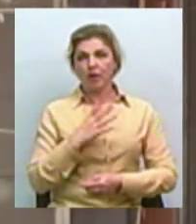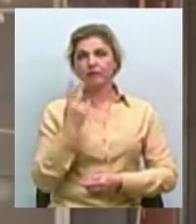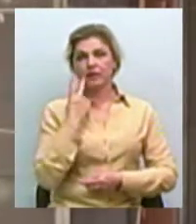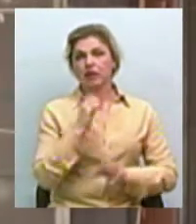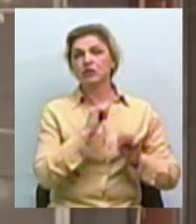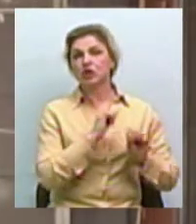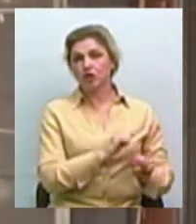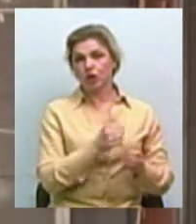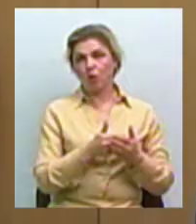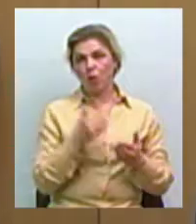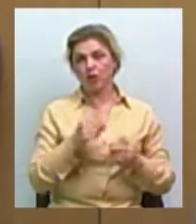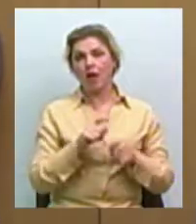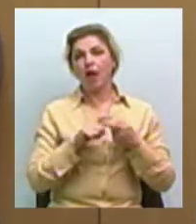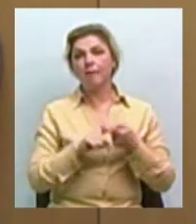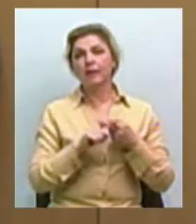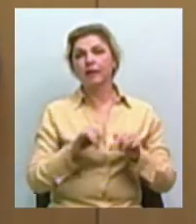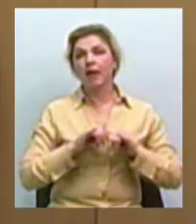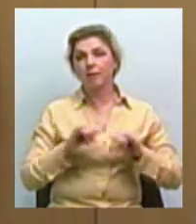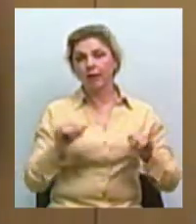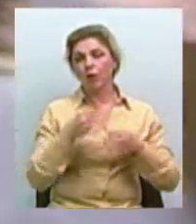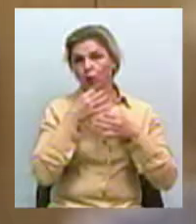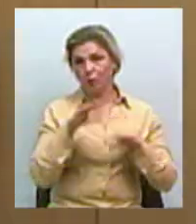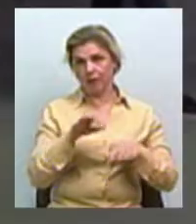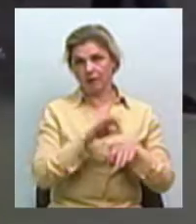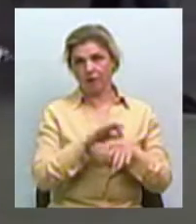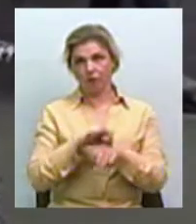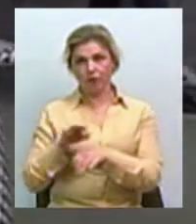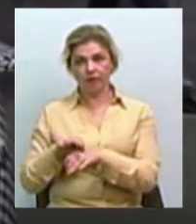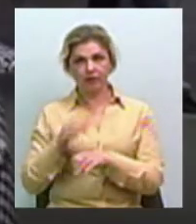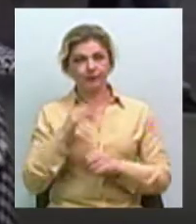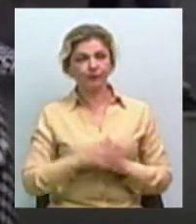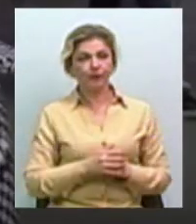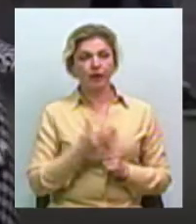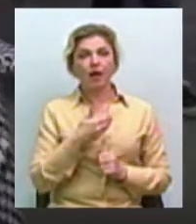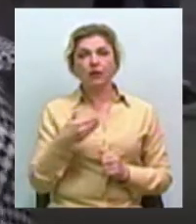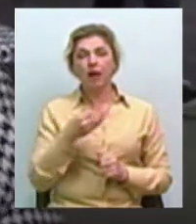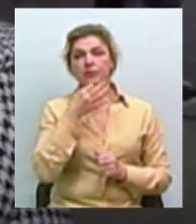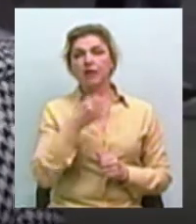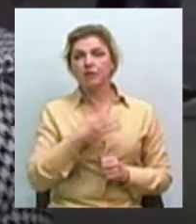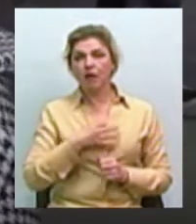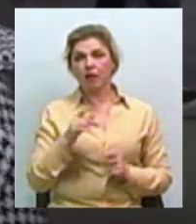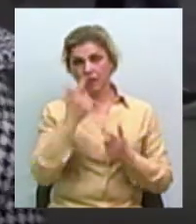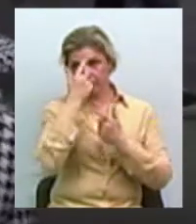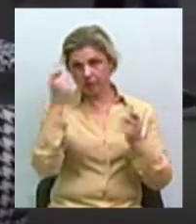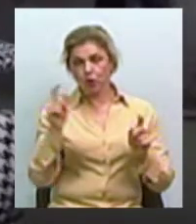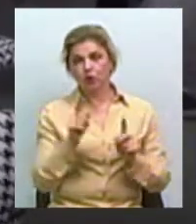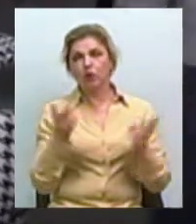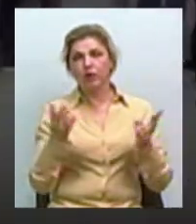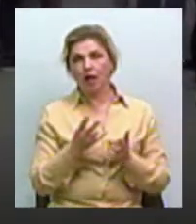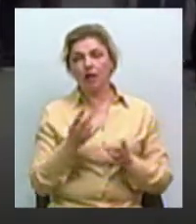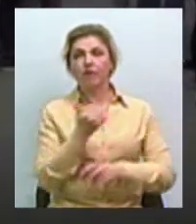від епідемії любих захворювань. Нам сказали, що потрібно зробити цю вакцинацію